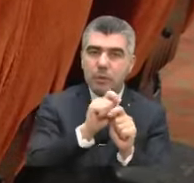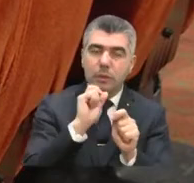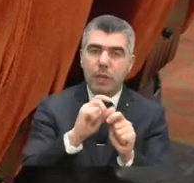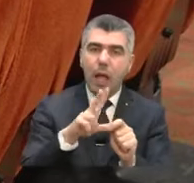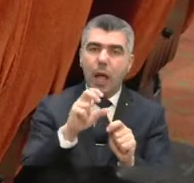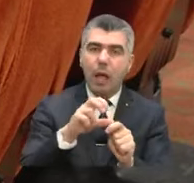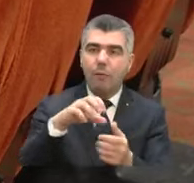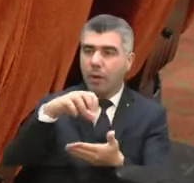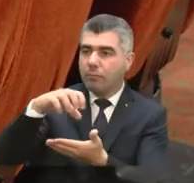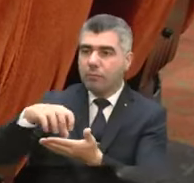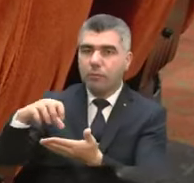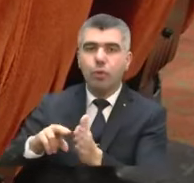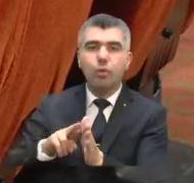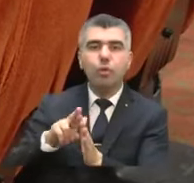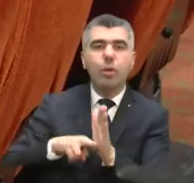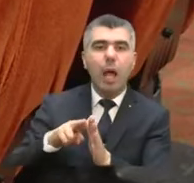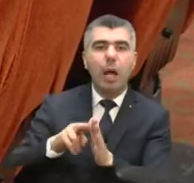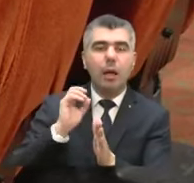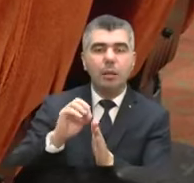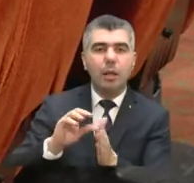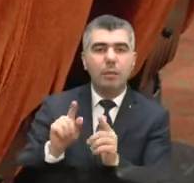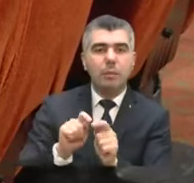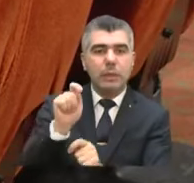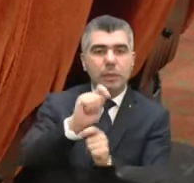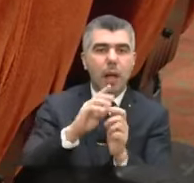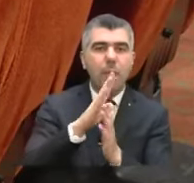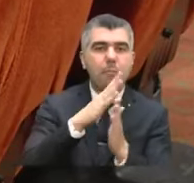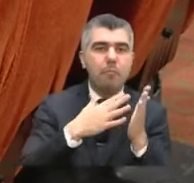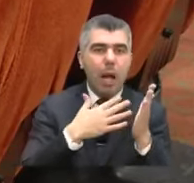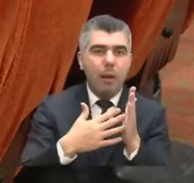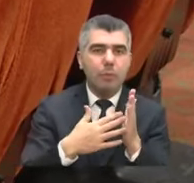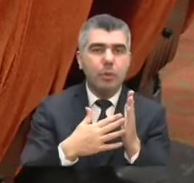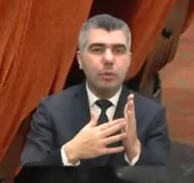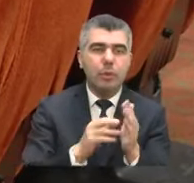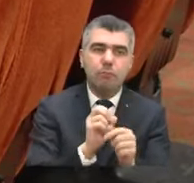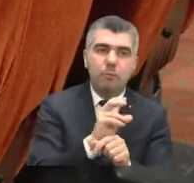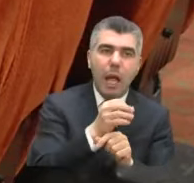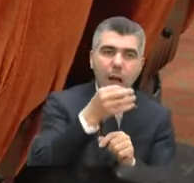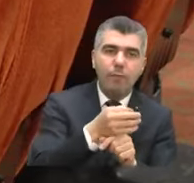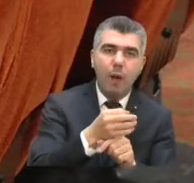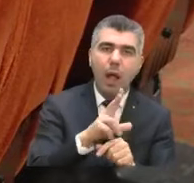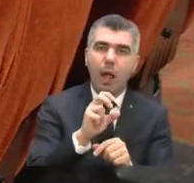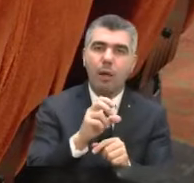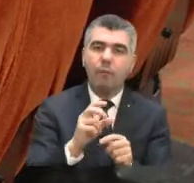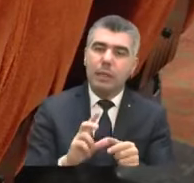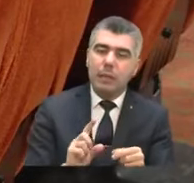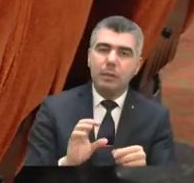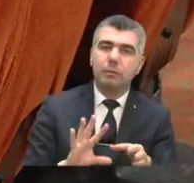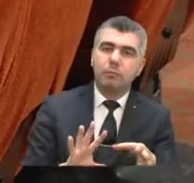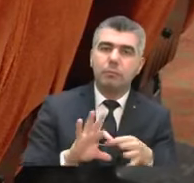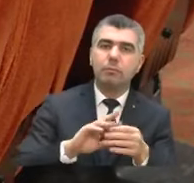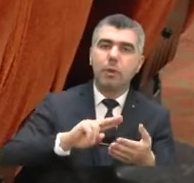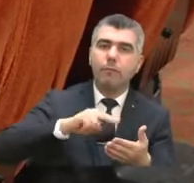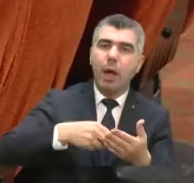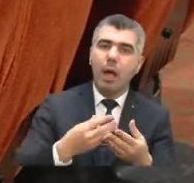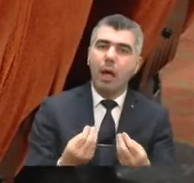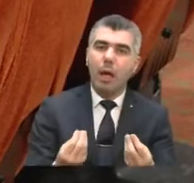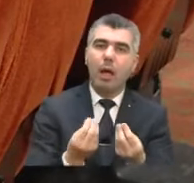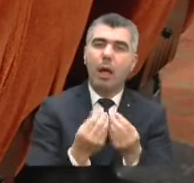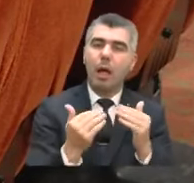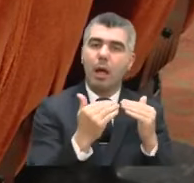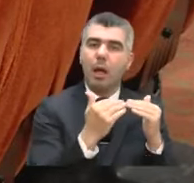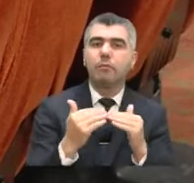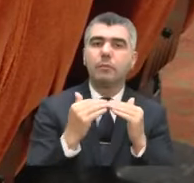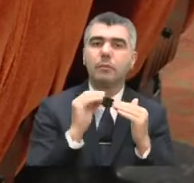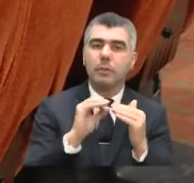ديال التنقل داخل الجهة، وتعد المخططات ديال التنقل على أن يتم بعد ذلك الاتفاق على منهجية تنظيم النقل